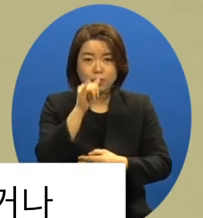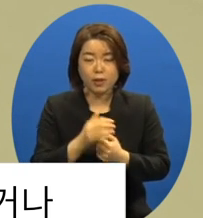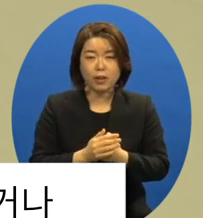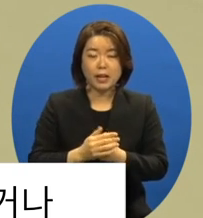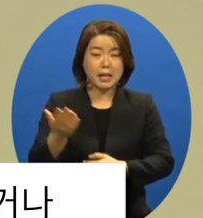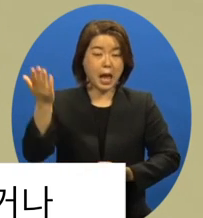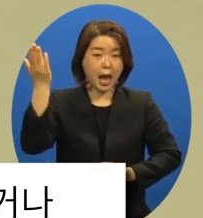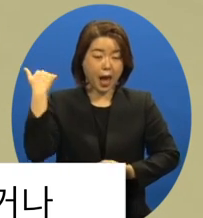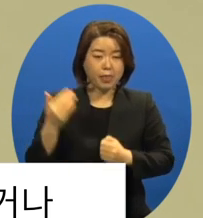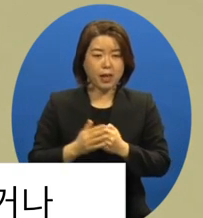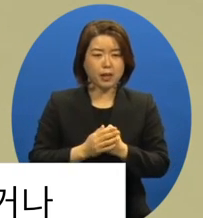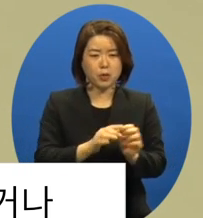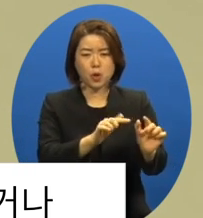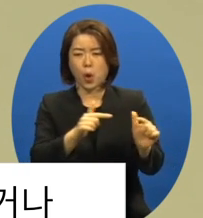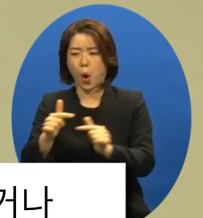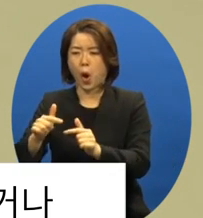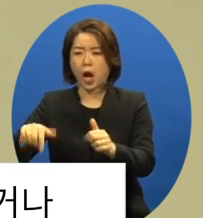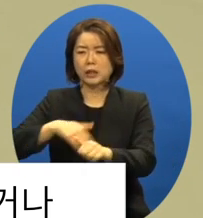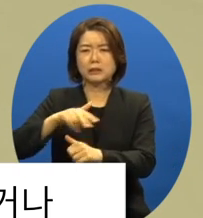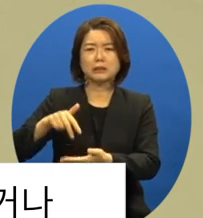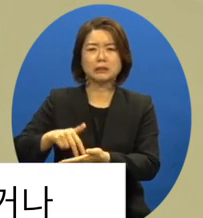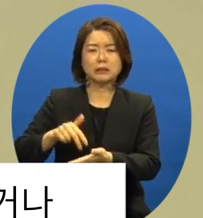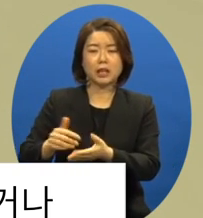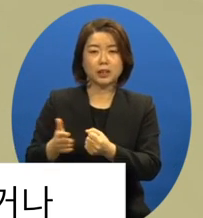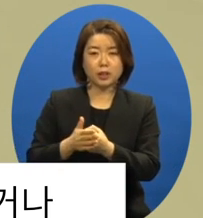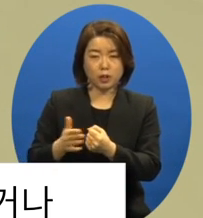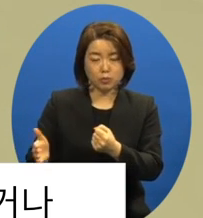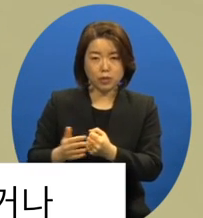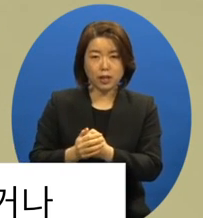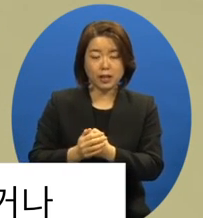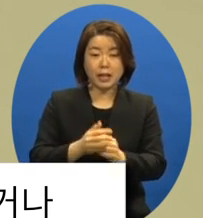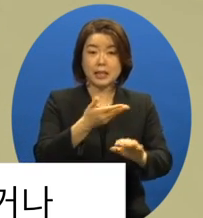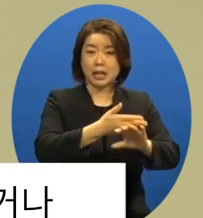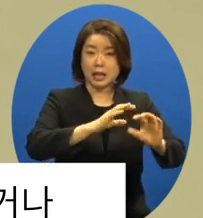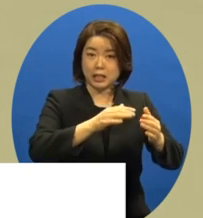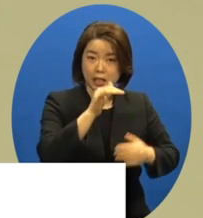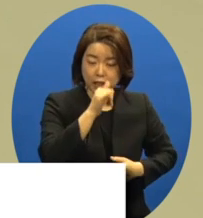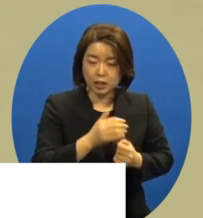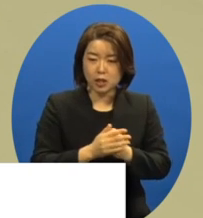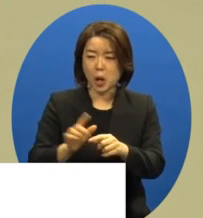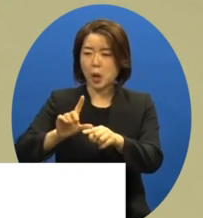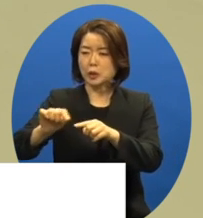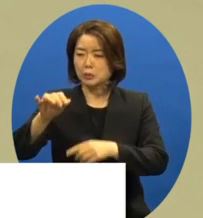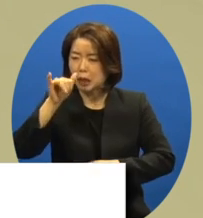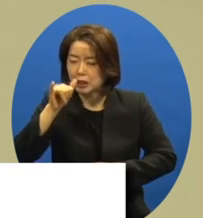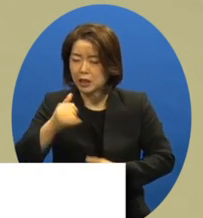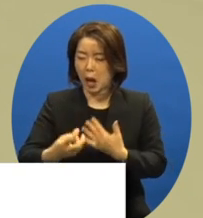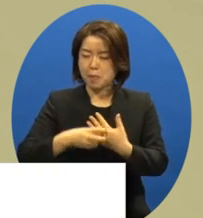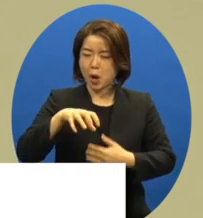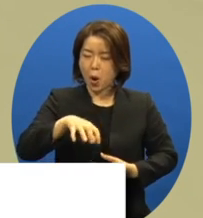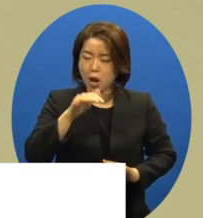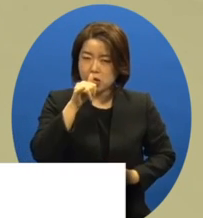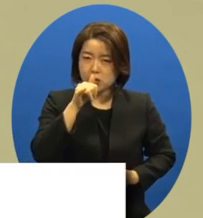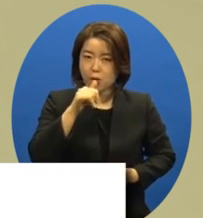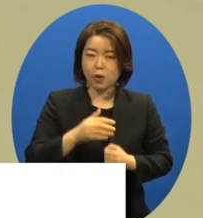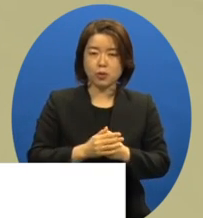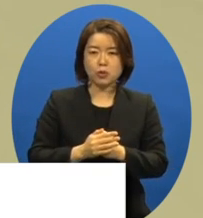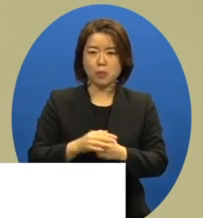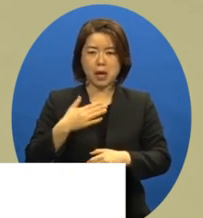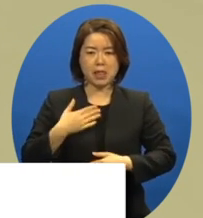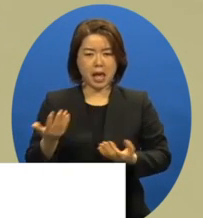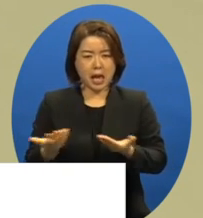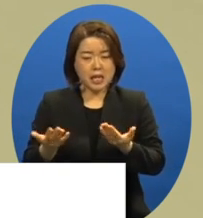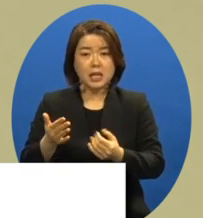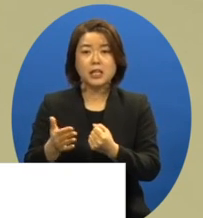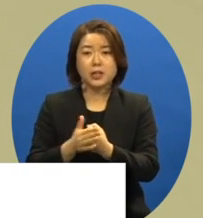그동안에 이런저런 사정 때문에 뭐 해외에 있거나 지방에 있거나 병원에 있거나 또는 하고 있는 일